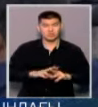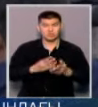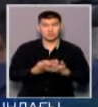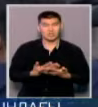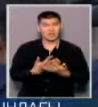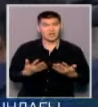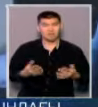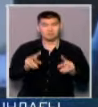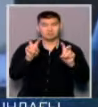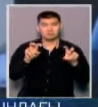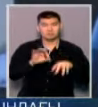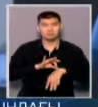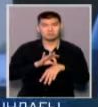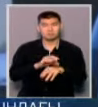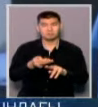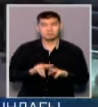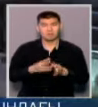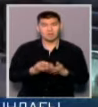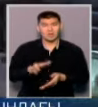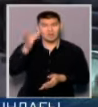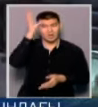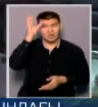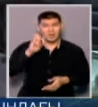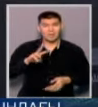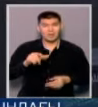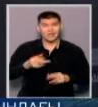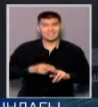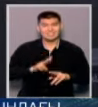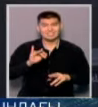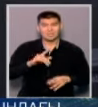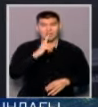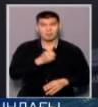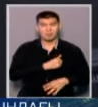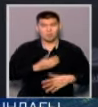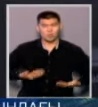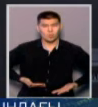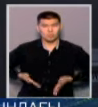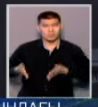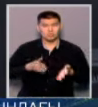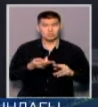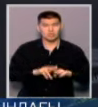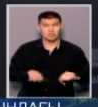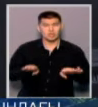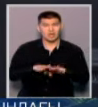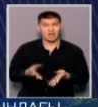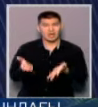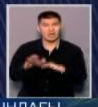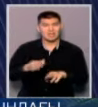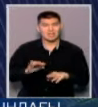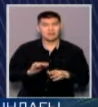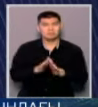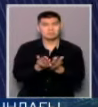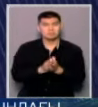туралы бірнеше зерттеулер жүргізілуде. Осы орайда профессор Амангелді Шамғонов Исатай Батырдың өмір жолы, ерлік істері мен ел есінде қалған